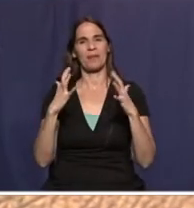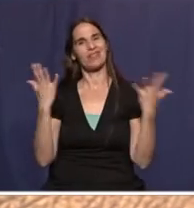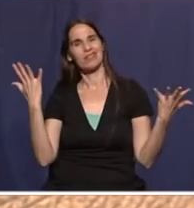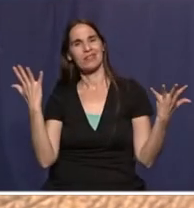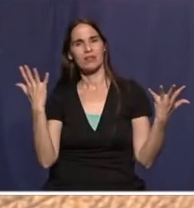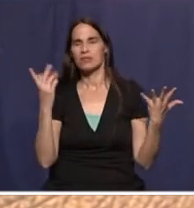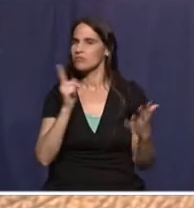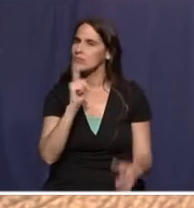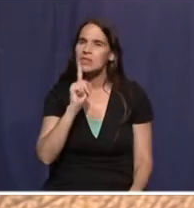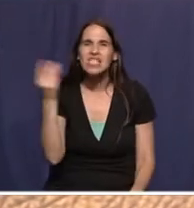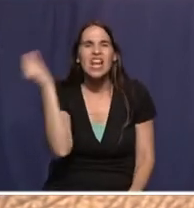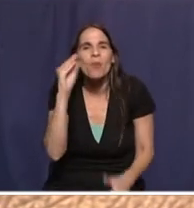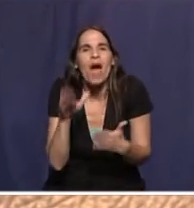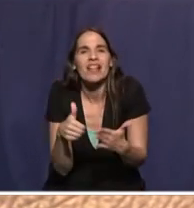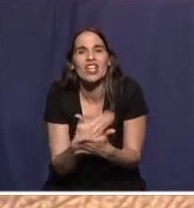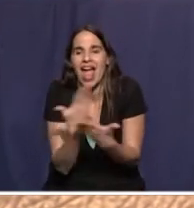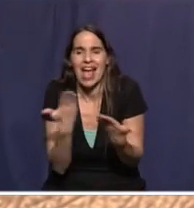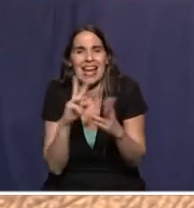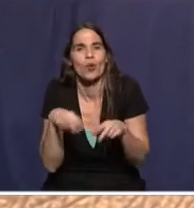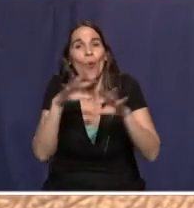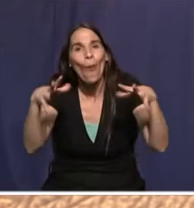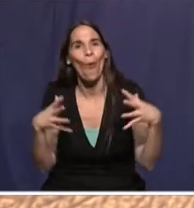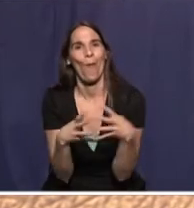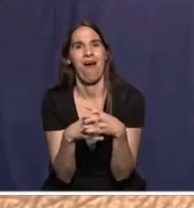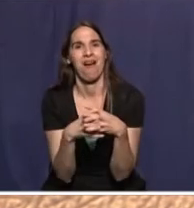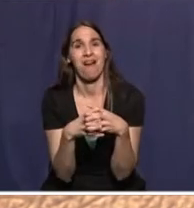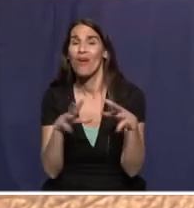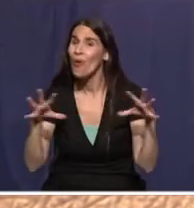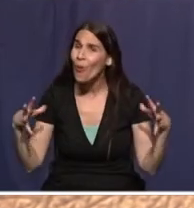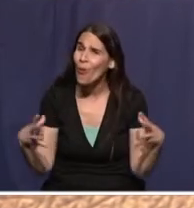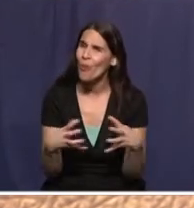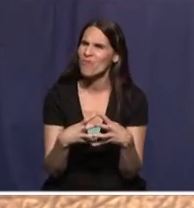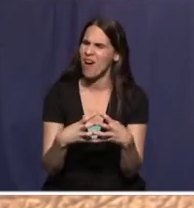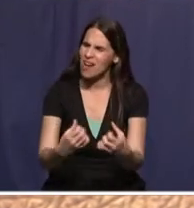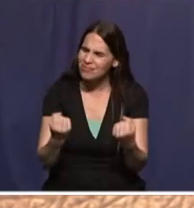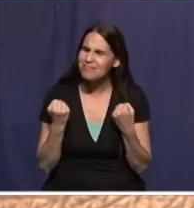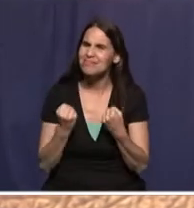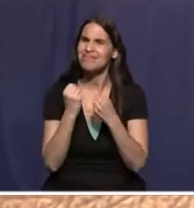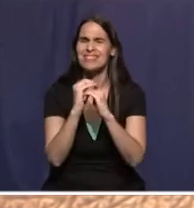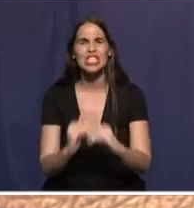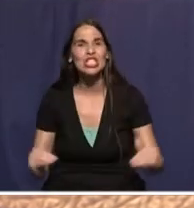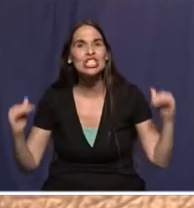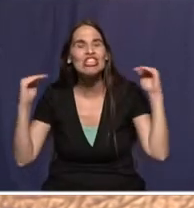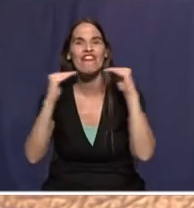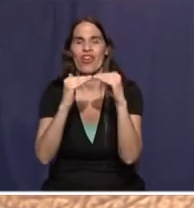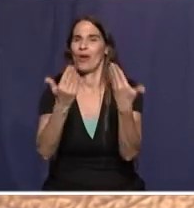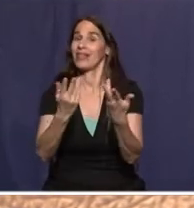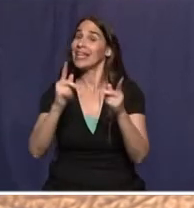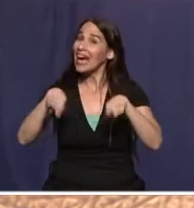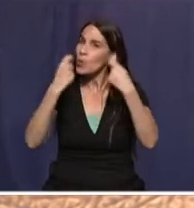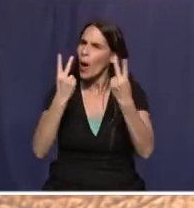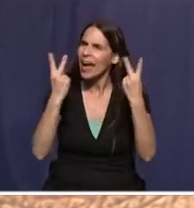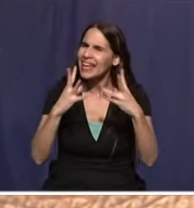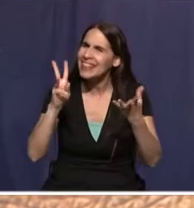מחדש כיצד להיות ניישן, אומה. אומה שחוסנה וחסינותה בשוויון, בחינוך ערכי נכון,